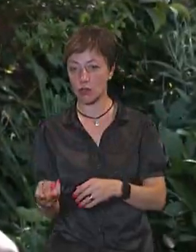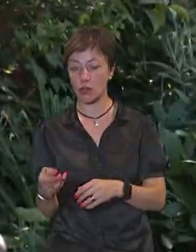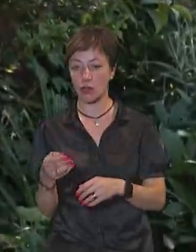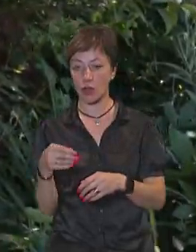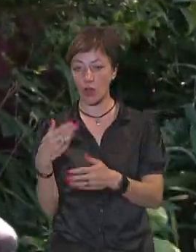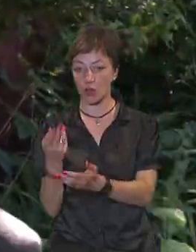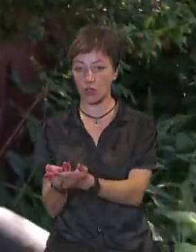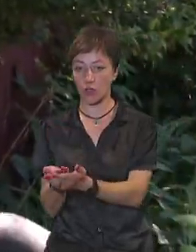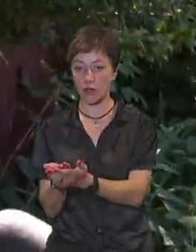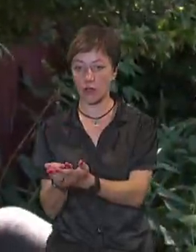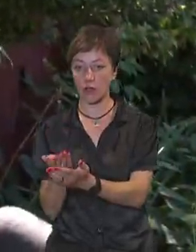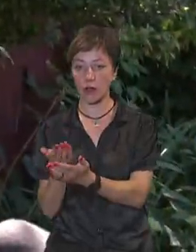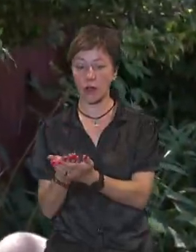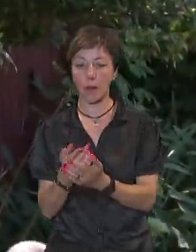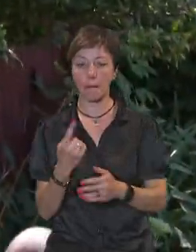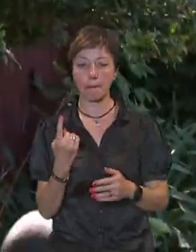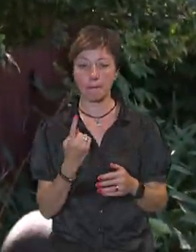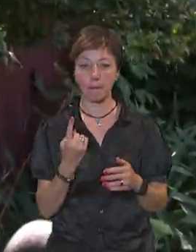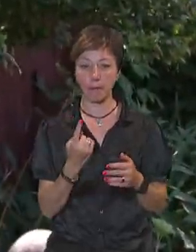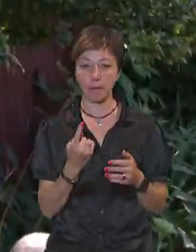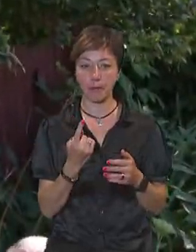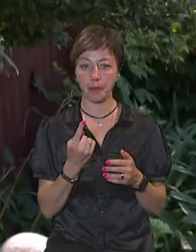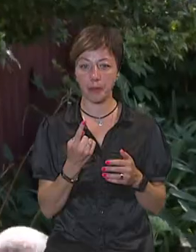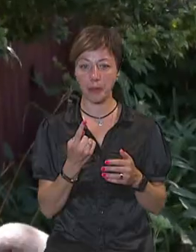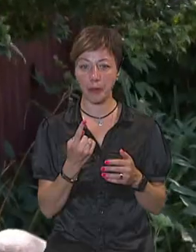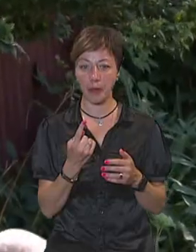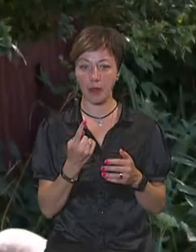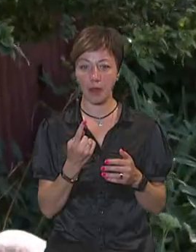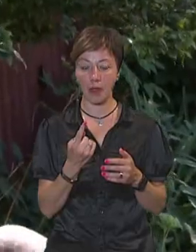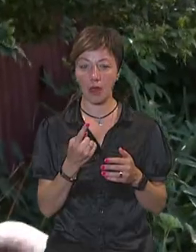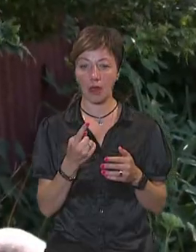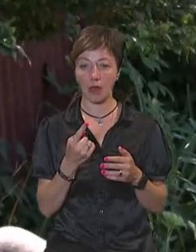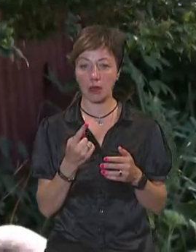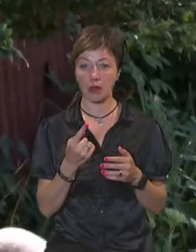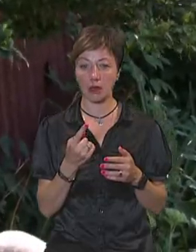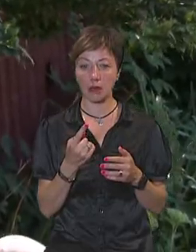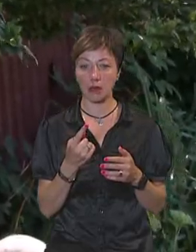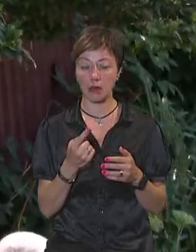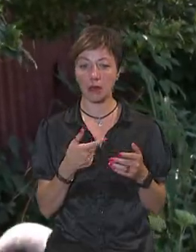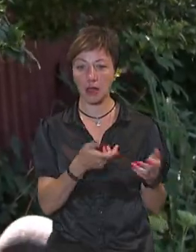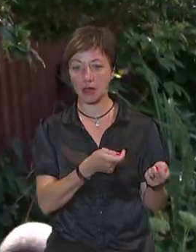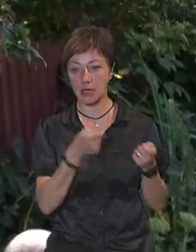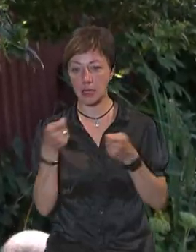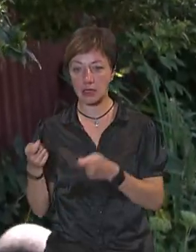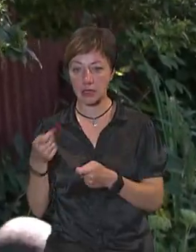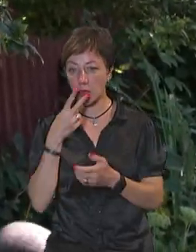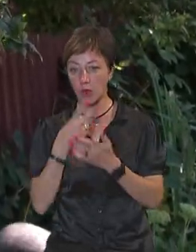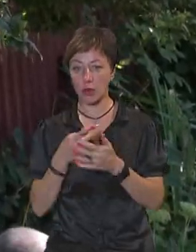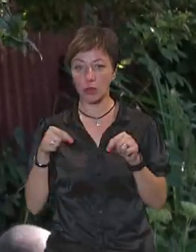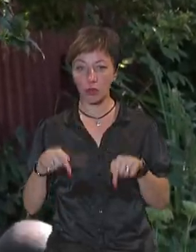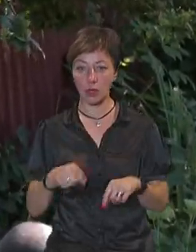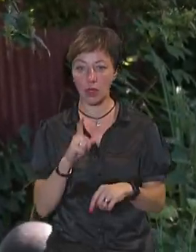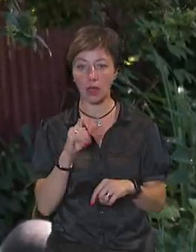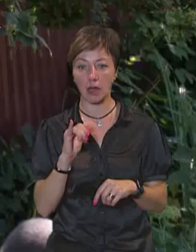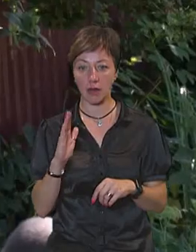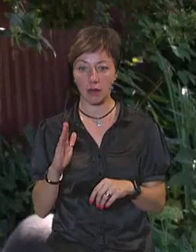Вона перша його взяла, щоб він десь рятувався. Общем, я його заніс, вже побачив тут, в хлів, що